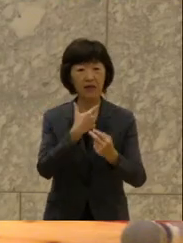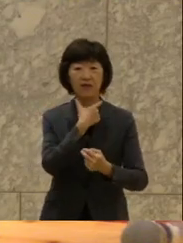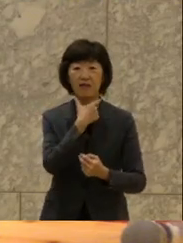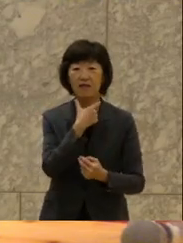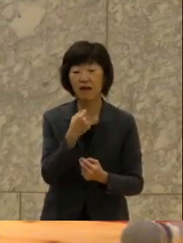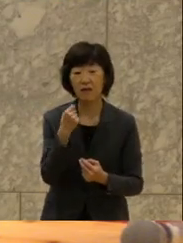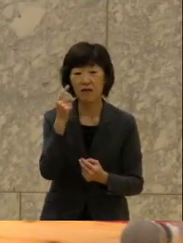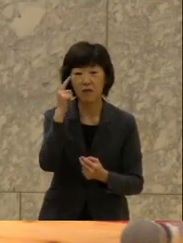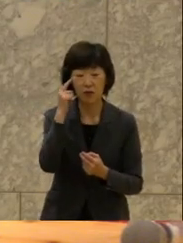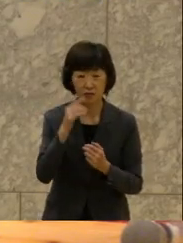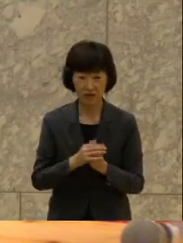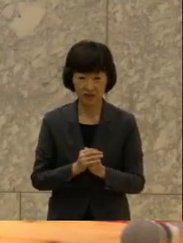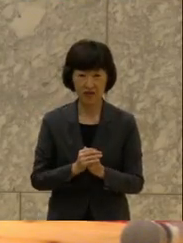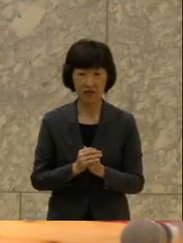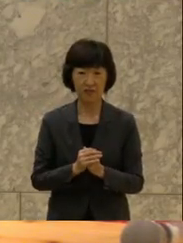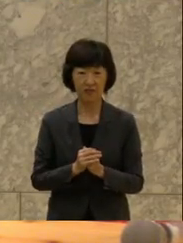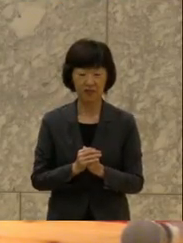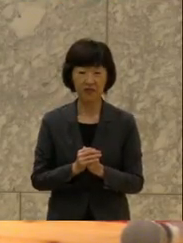っていうのは何回も